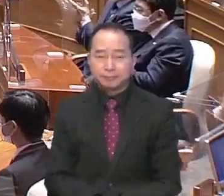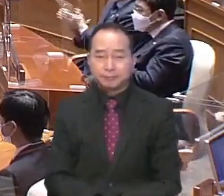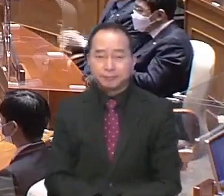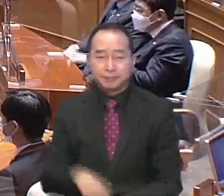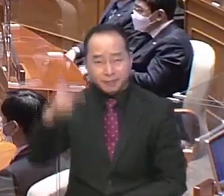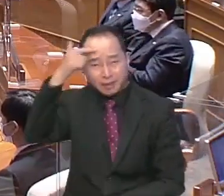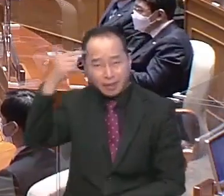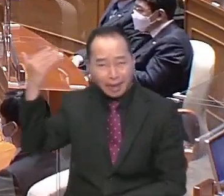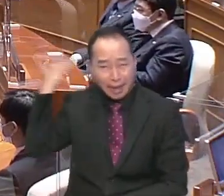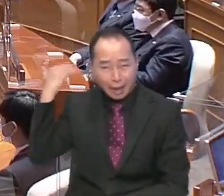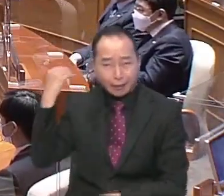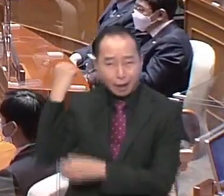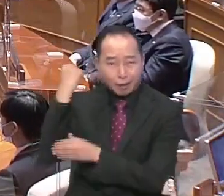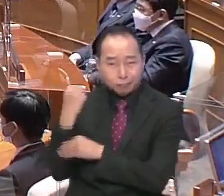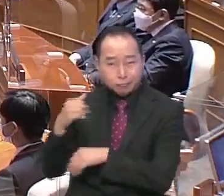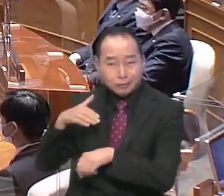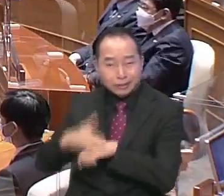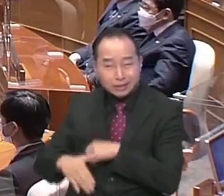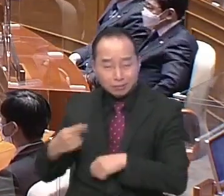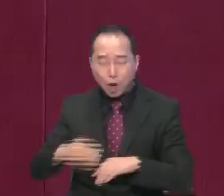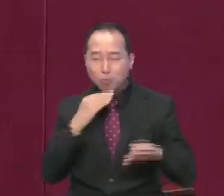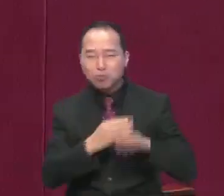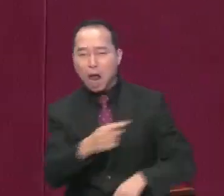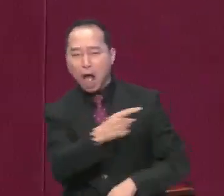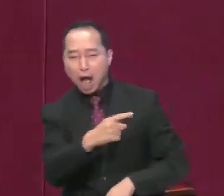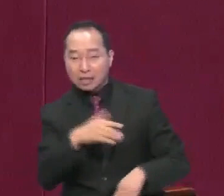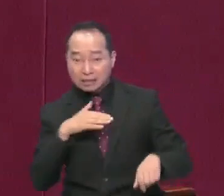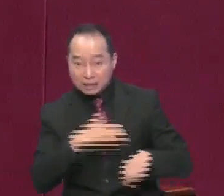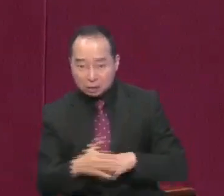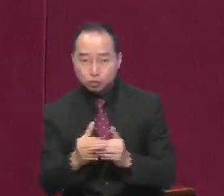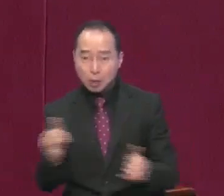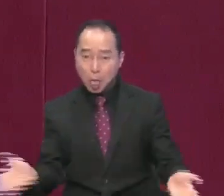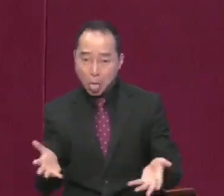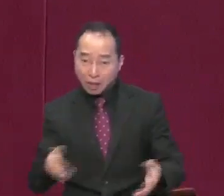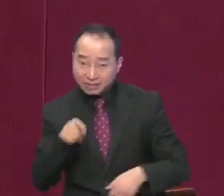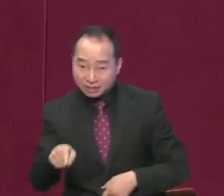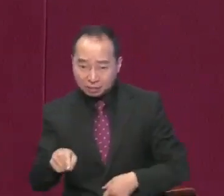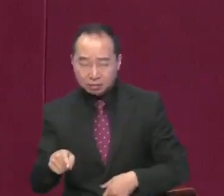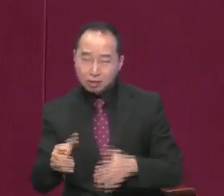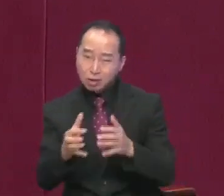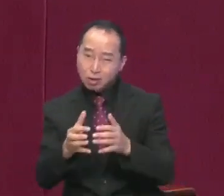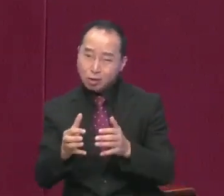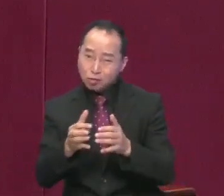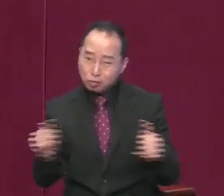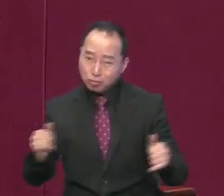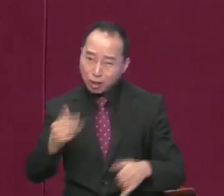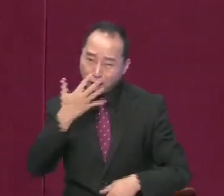낡은 북풍 공작으로 국민을 현혹하려 하는 국민 모독을 끝냅시다.